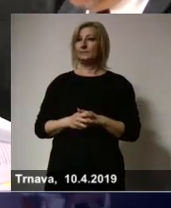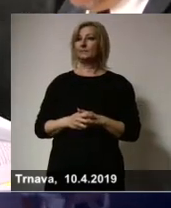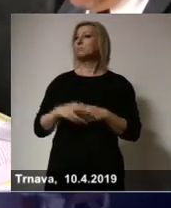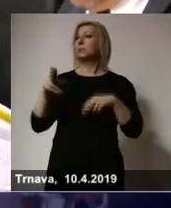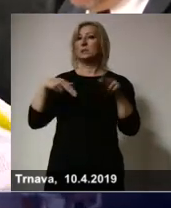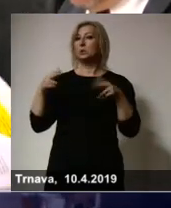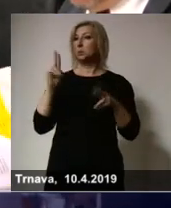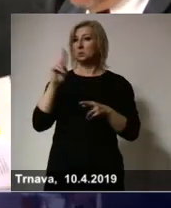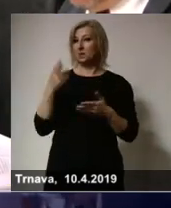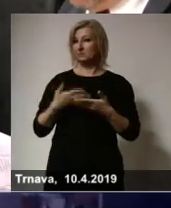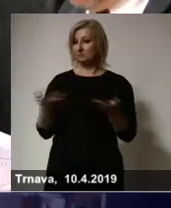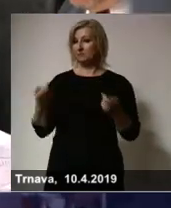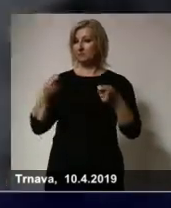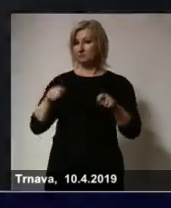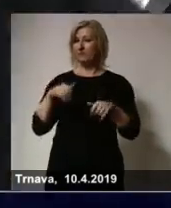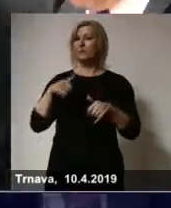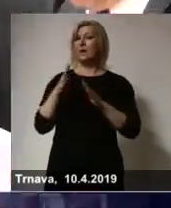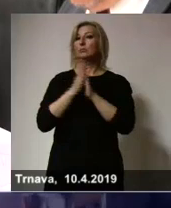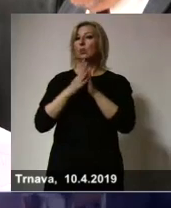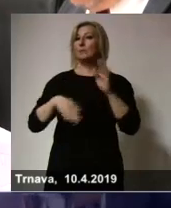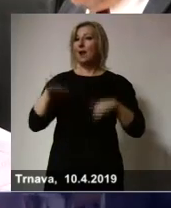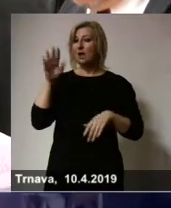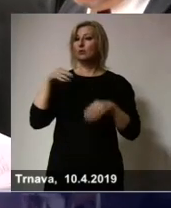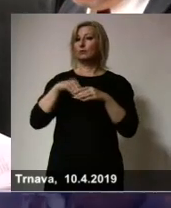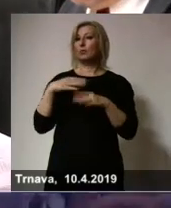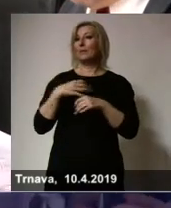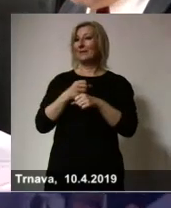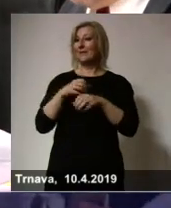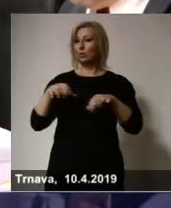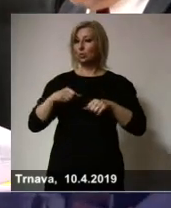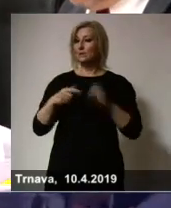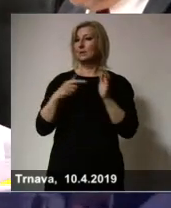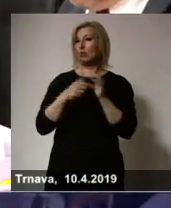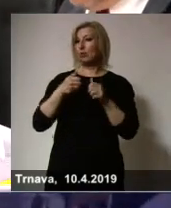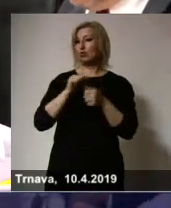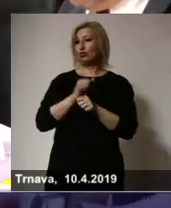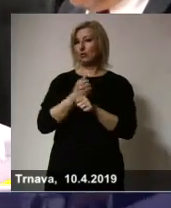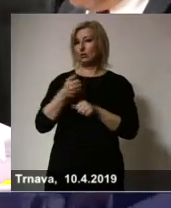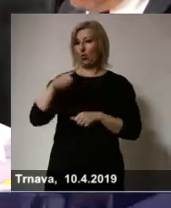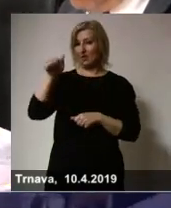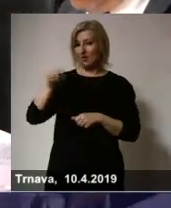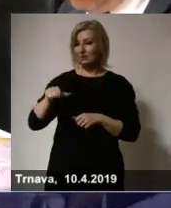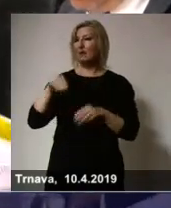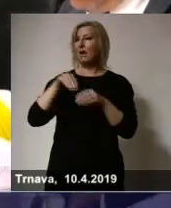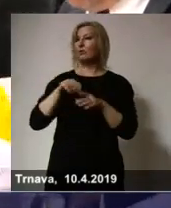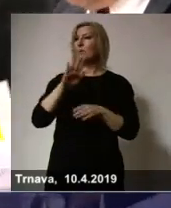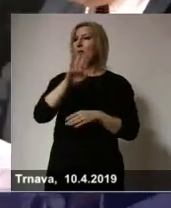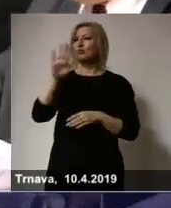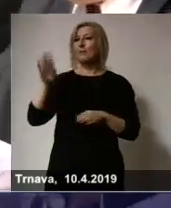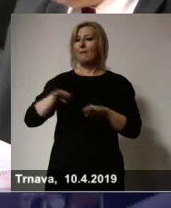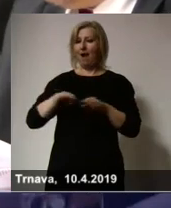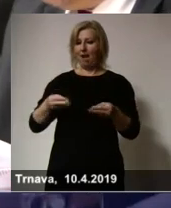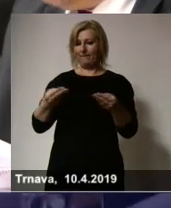Uzatváram rozpravu a dovolím si vás požiadať o hlasovanie o návrhu uznesenia k bodu číslo 1 tak, ako vám bol predložený do lavíc.